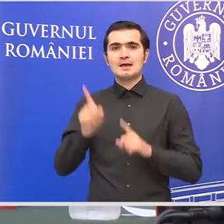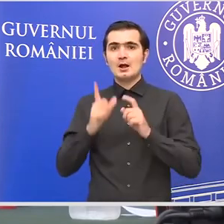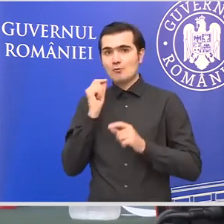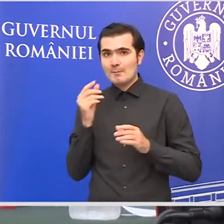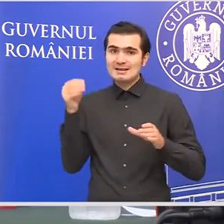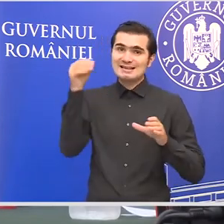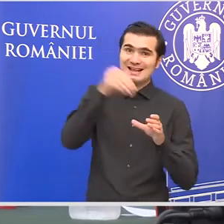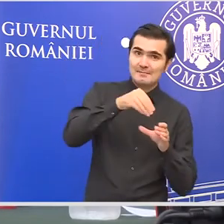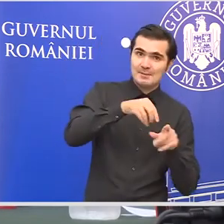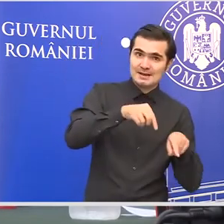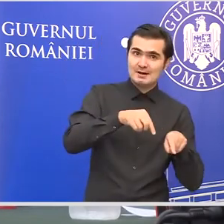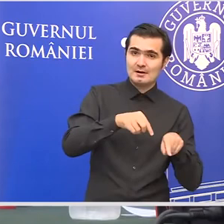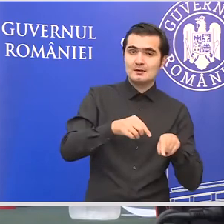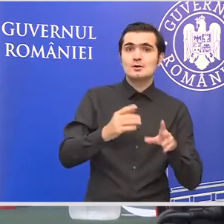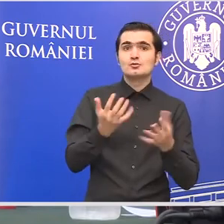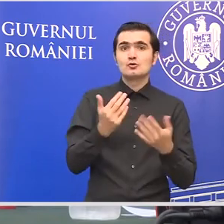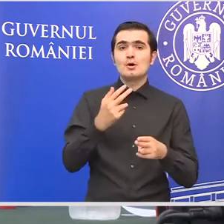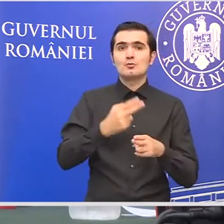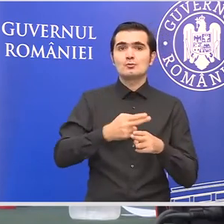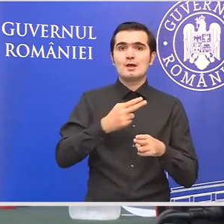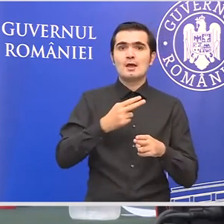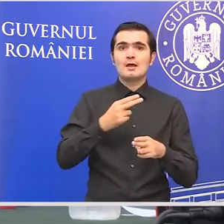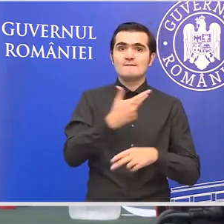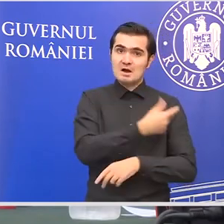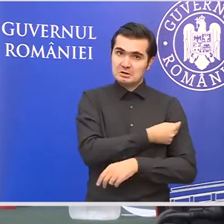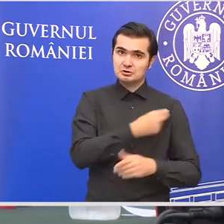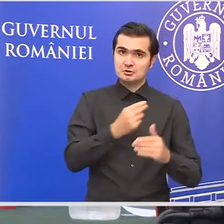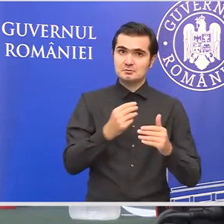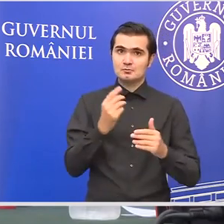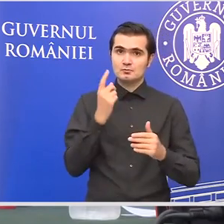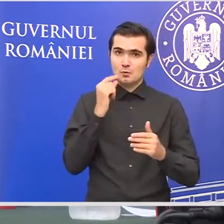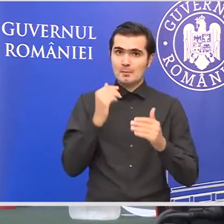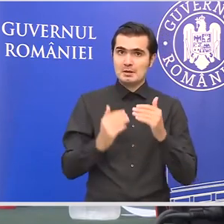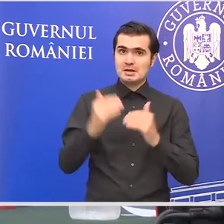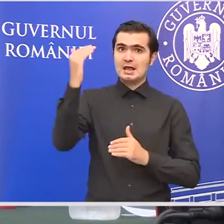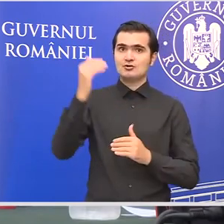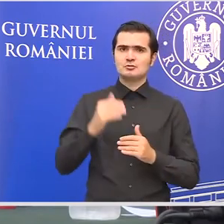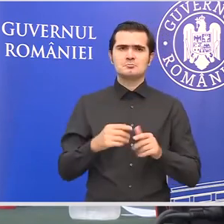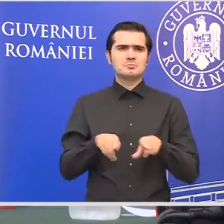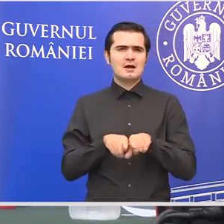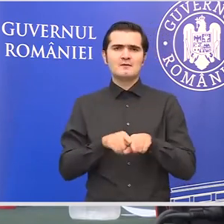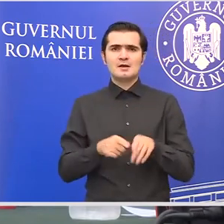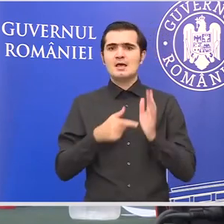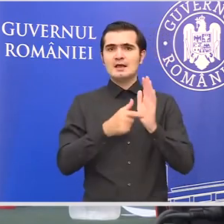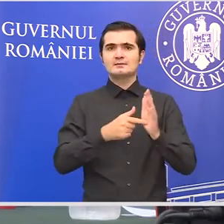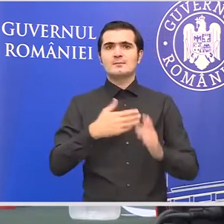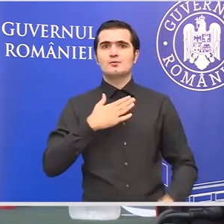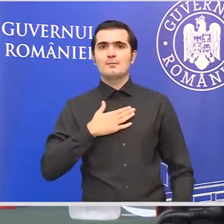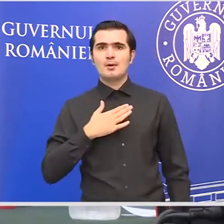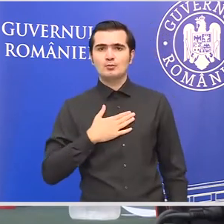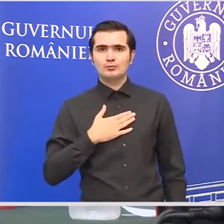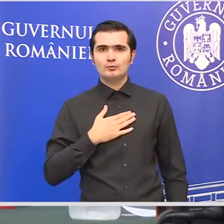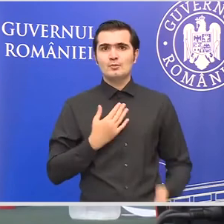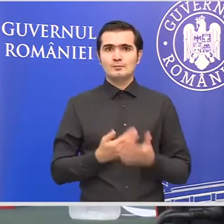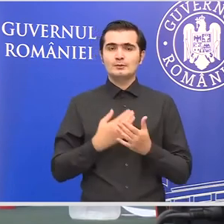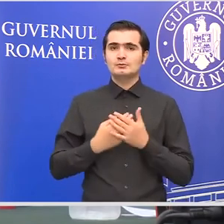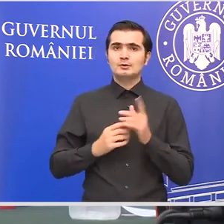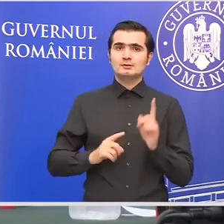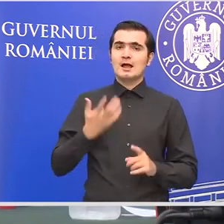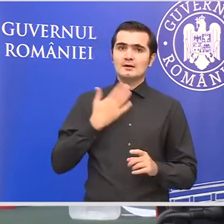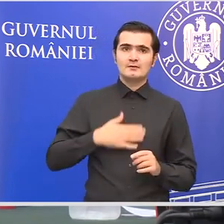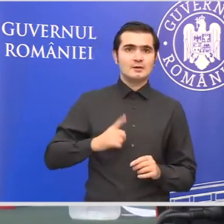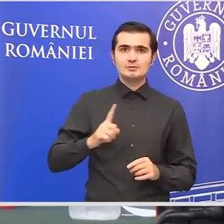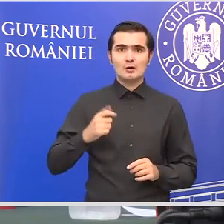se vaccinează este mai mare. Inclusiv prin exemplul personal, prin exemplu propriu, pentru că vrem sau nu, o parte